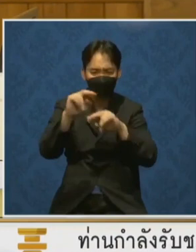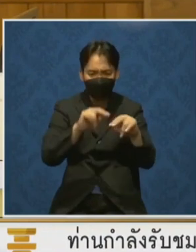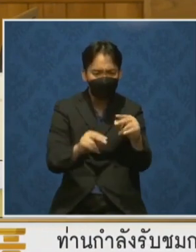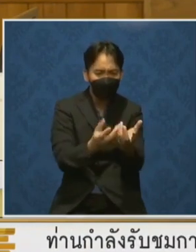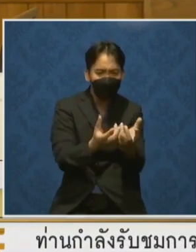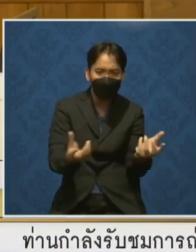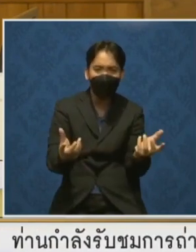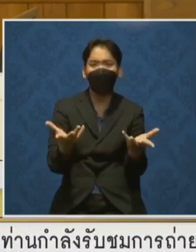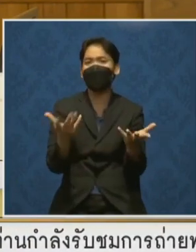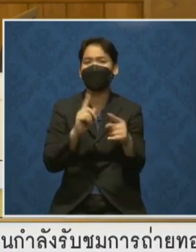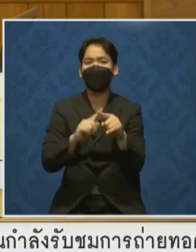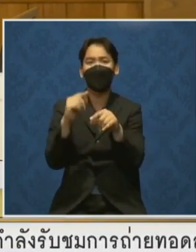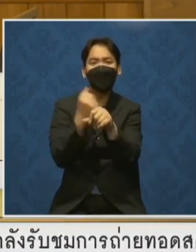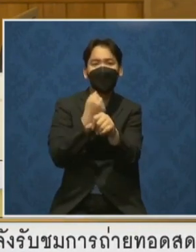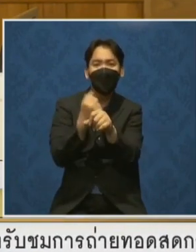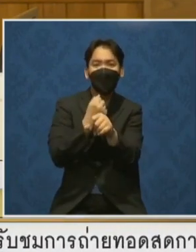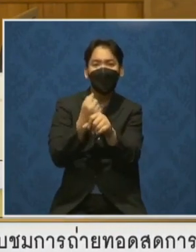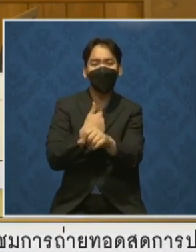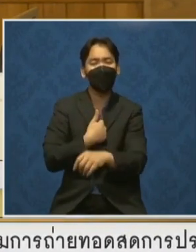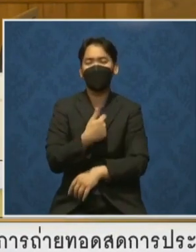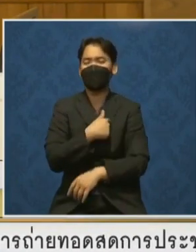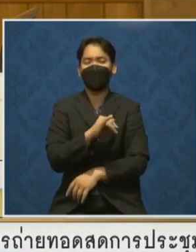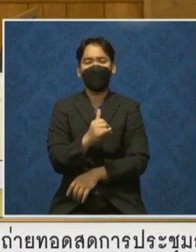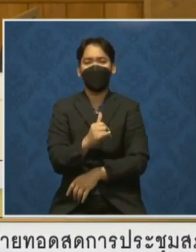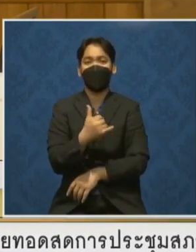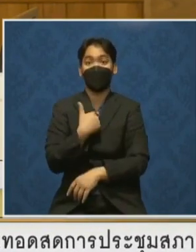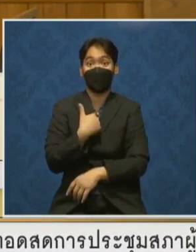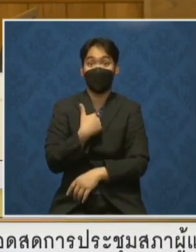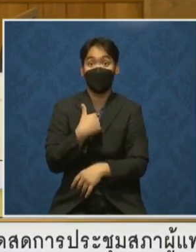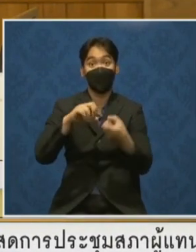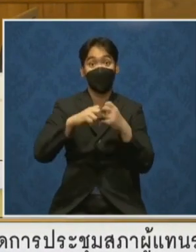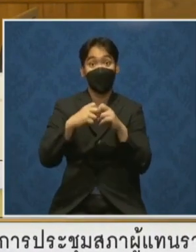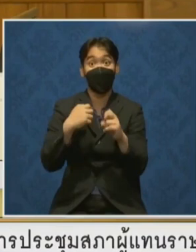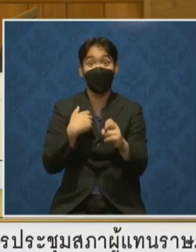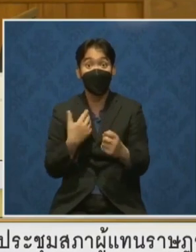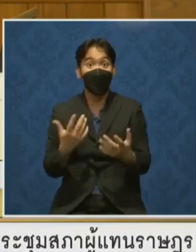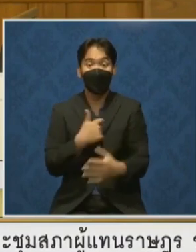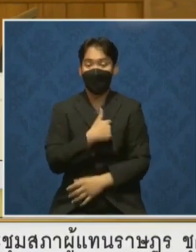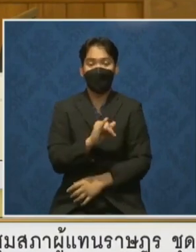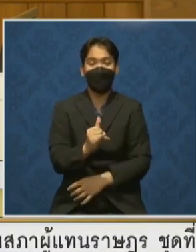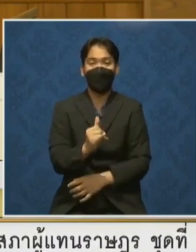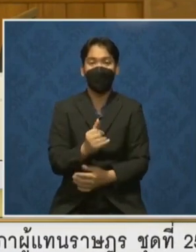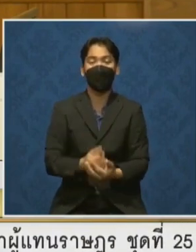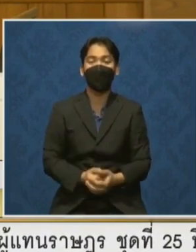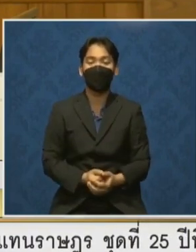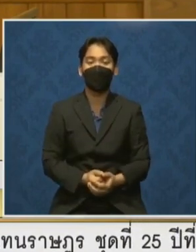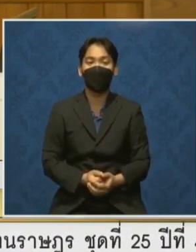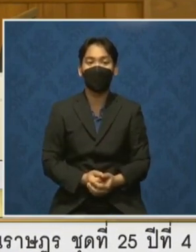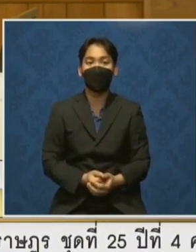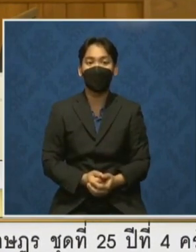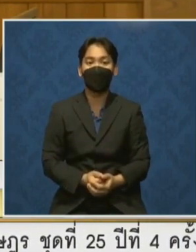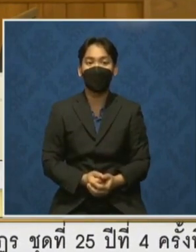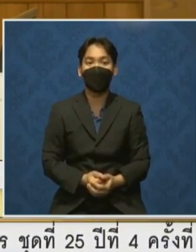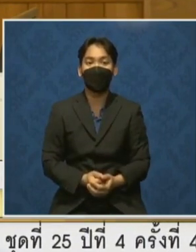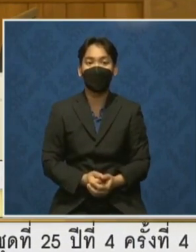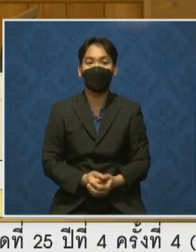และมีมติส่วนใหญ่ให้ความเห็นชอบแม้ว่าการจัดทำงบนี้จะอยู่ภายใต้วงเงินรายได้ที่มีอยู่อย่าง